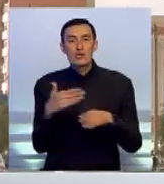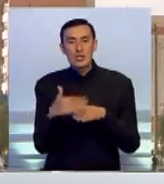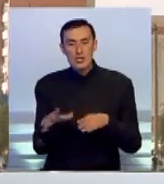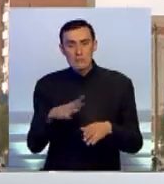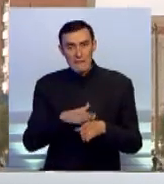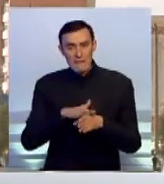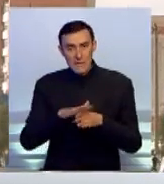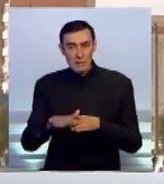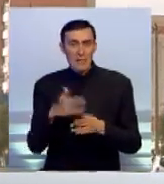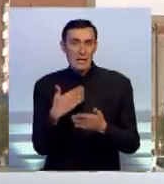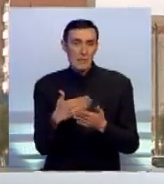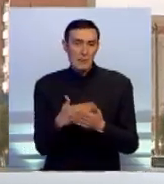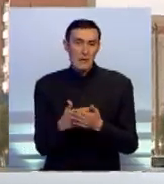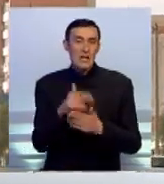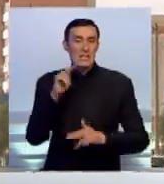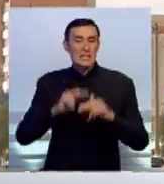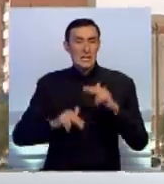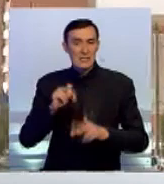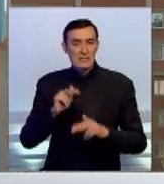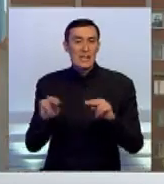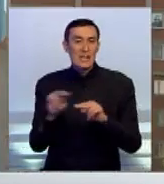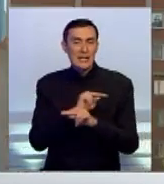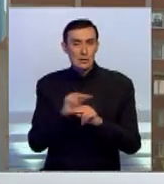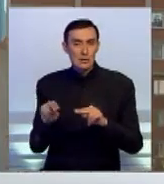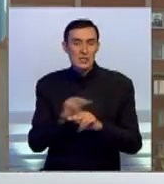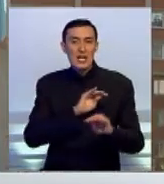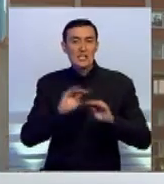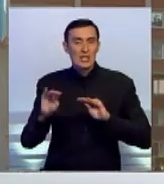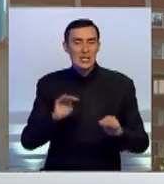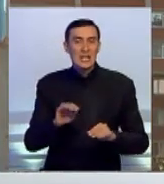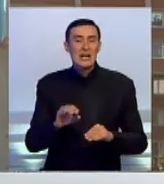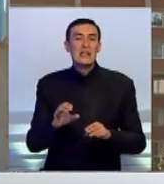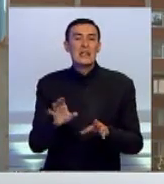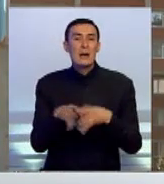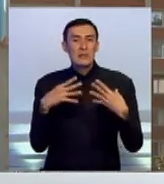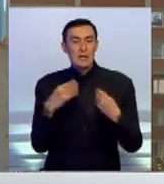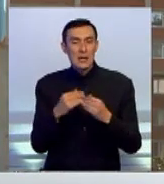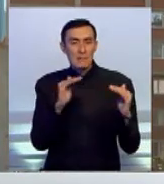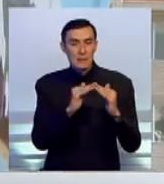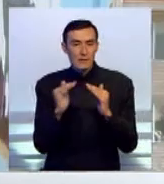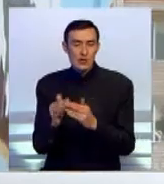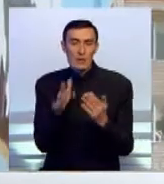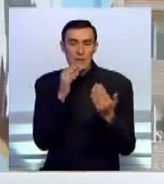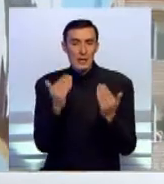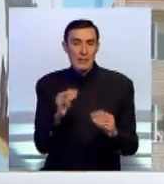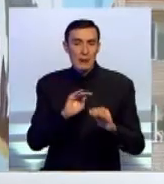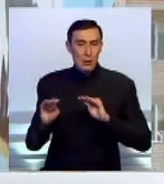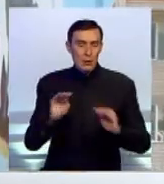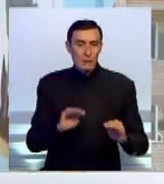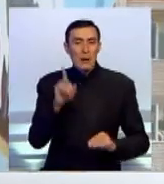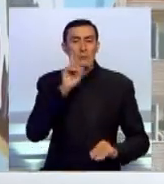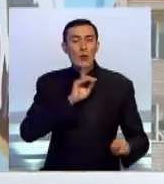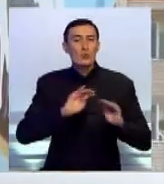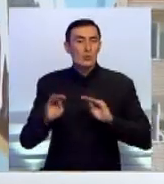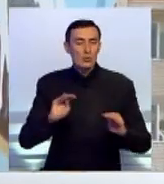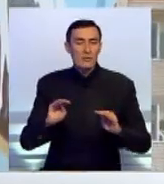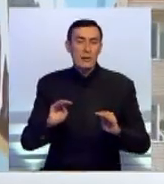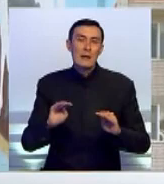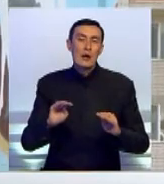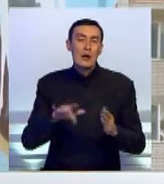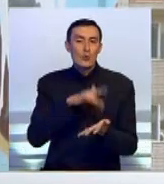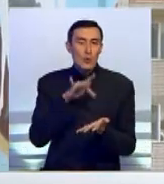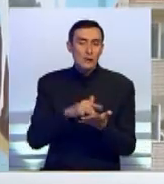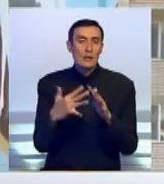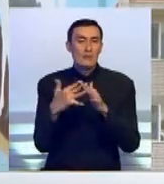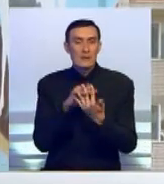уже выполнена. К примеру, ведется строительство, реконструкция и оснащение социальных объектов современным оборудованием, благоустройство населенных